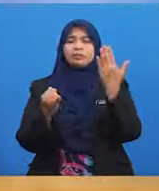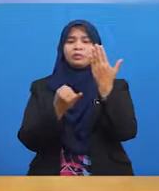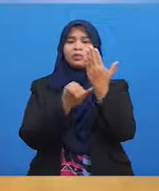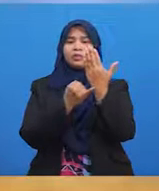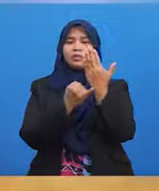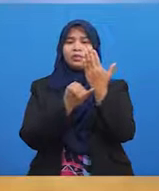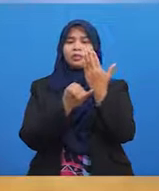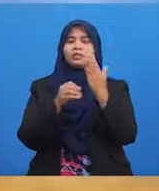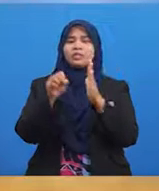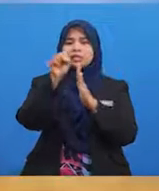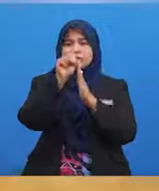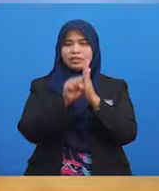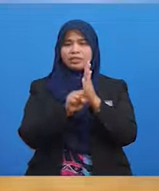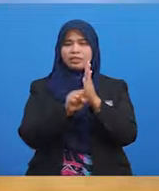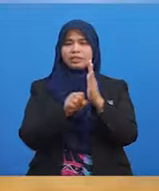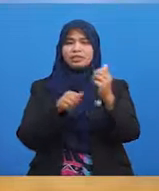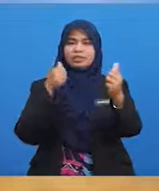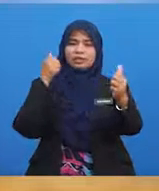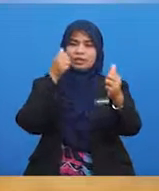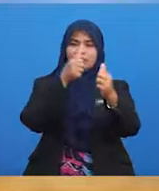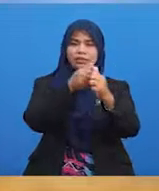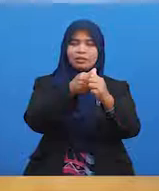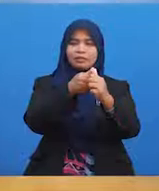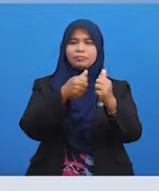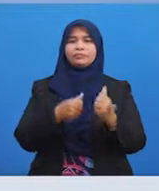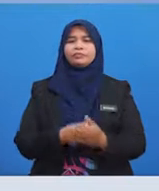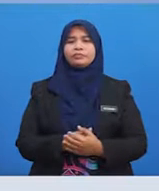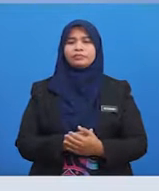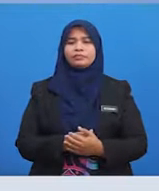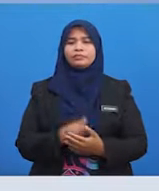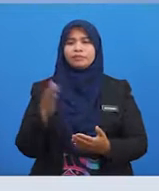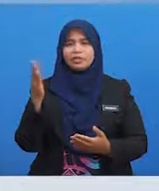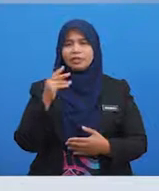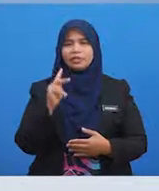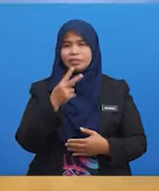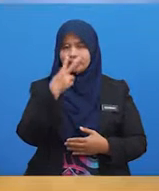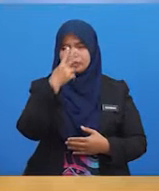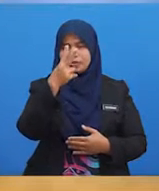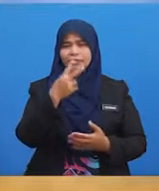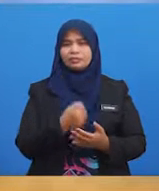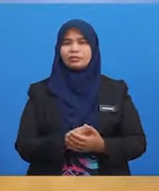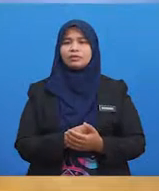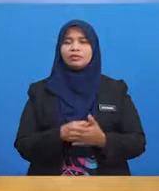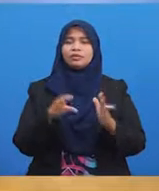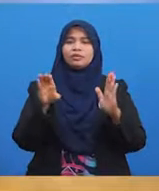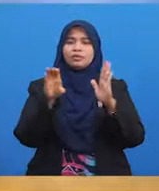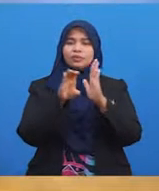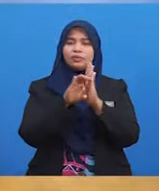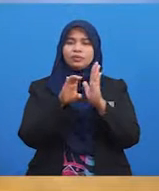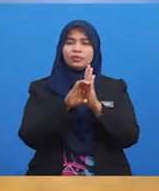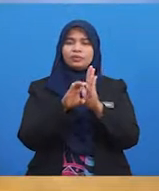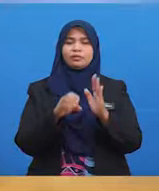Imbuhannya se arah. Mari kita lihat